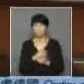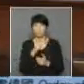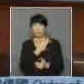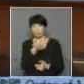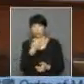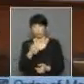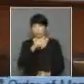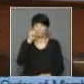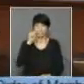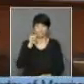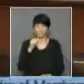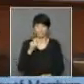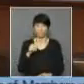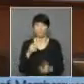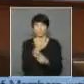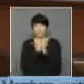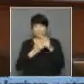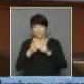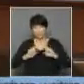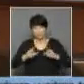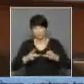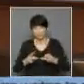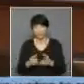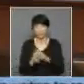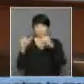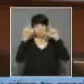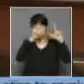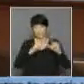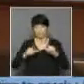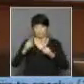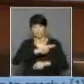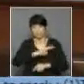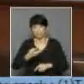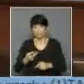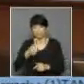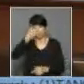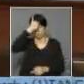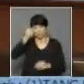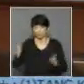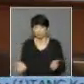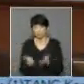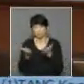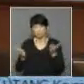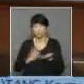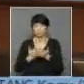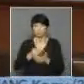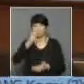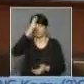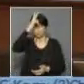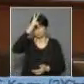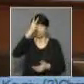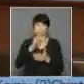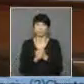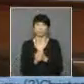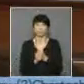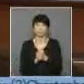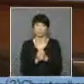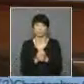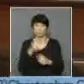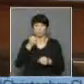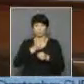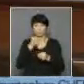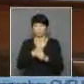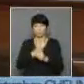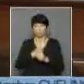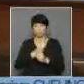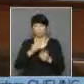問題，包括經濟發展、民生改善、民主推動，但政府不單不能夠有效地去